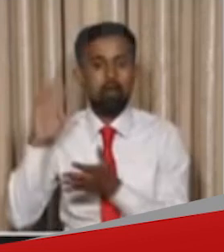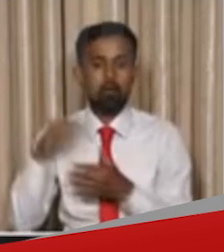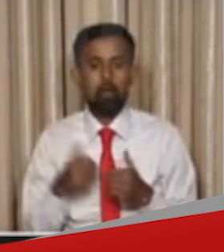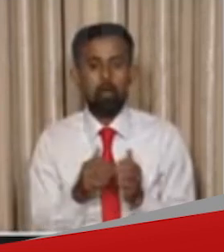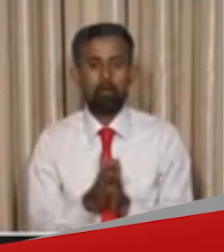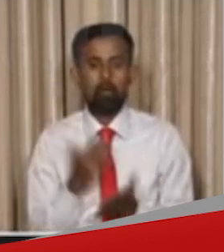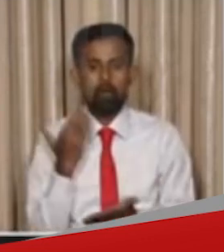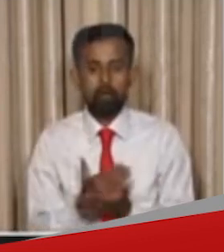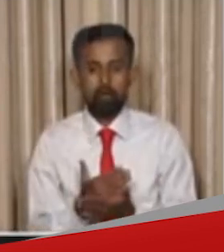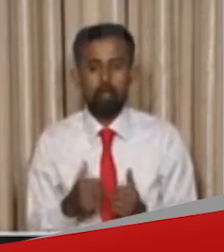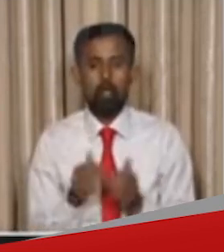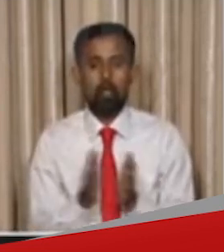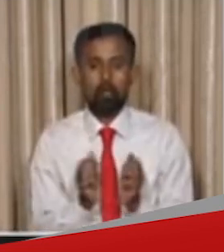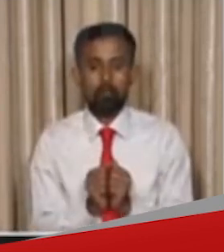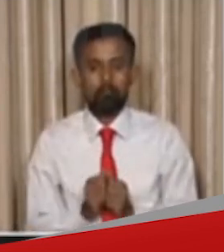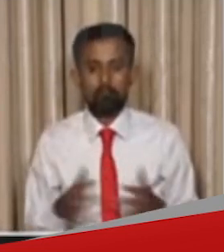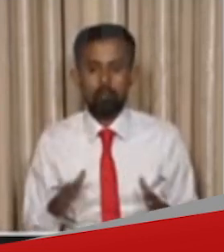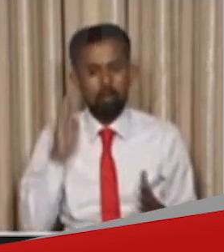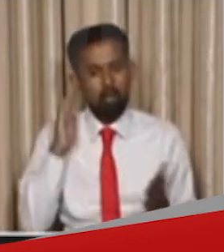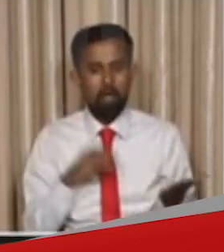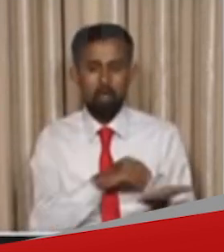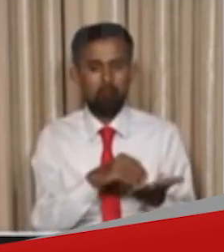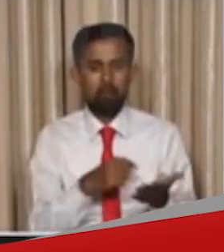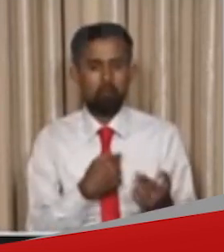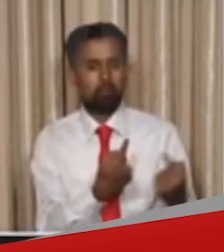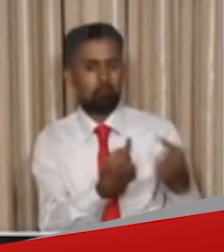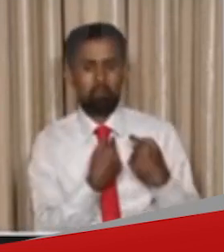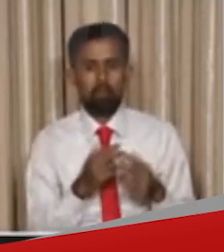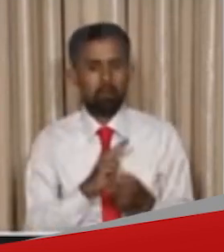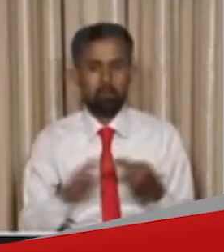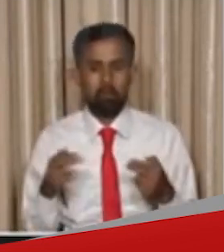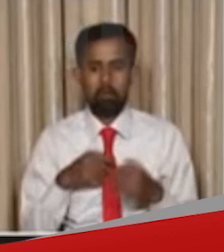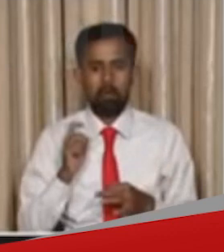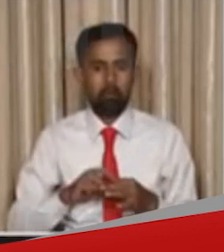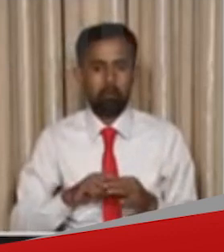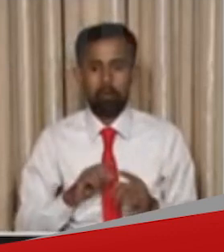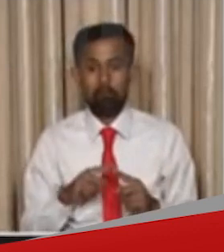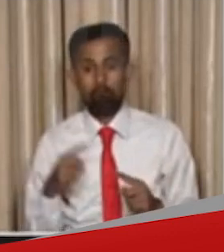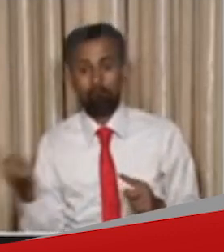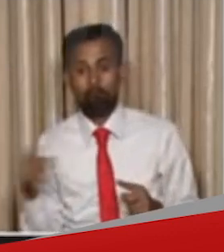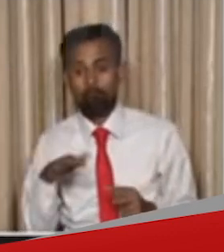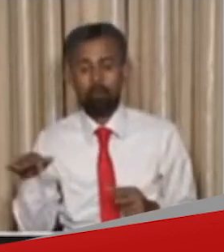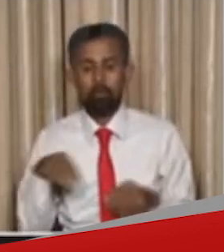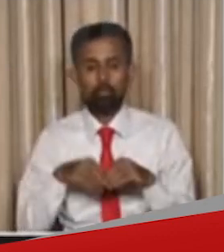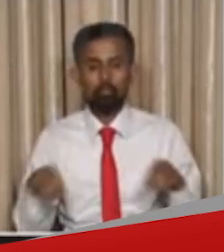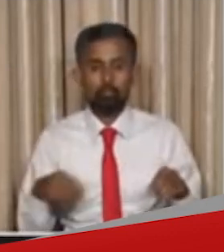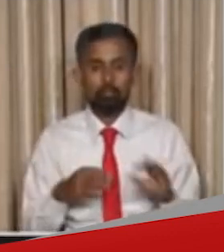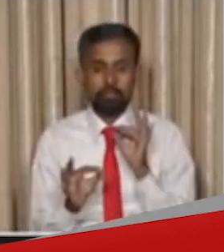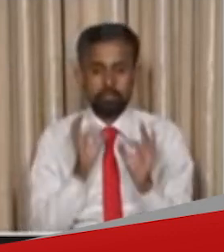සියල්ල නවත්තලා කරන්න ඕනේ සියලු කටයුතු කරා. කාබනික පොහොර එක මට දාන්න එපා, ඒක මගේ ප්‍රශ්නයක් නෙවෙයි. ඒක හැරෙන්න කෘෂිකර්ම ශේෂ්ඨයට කරපු වැඩ අපි